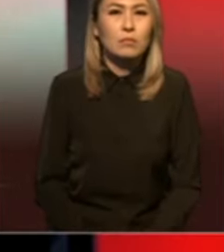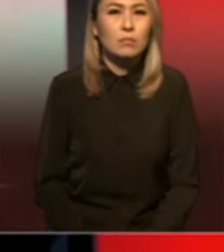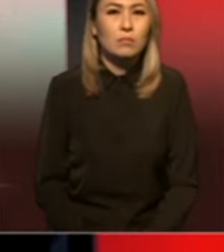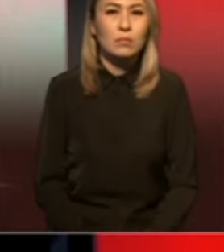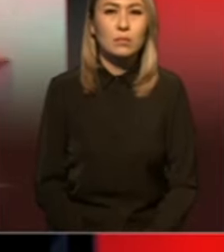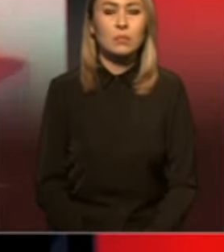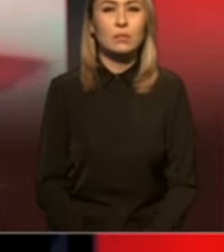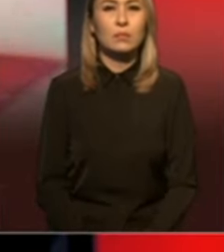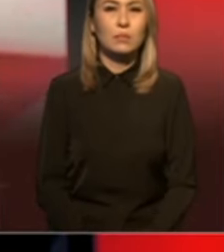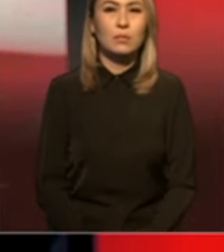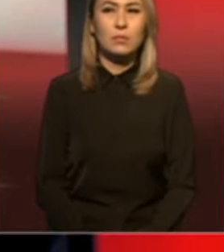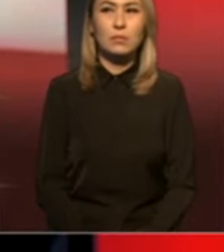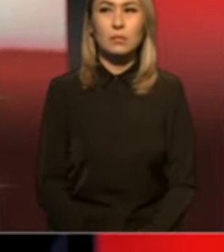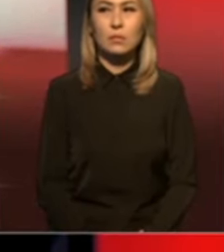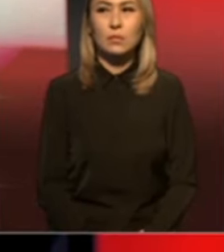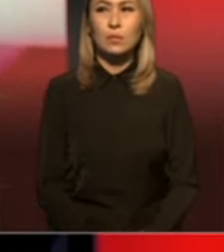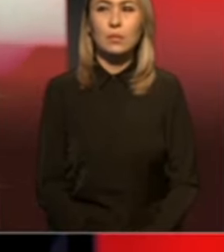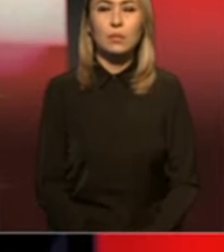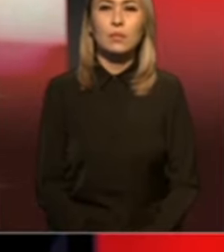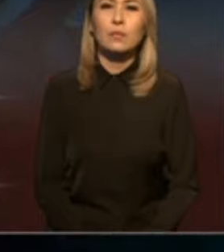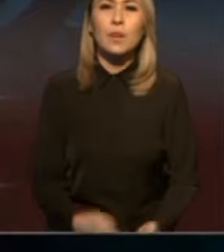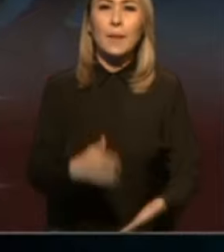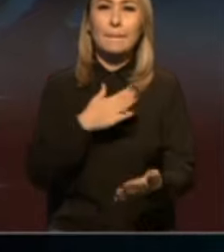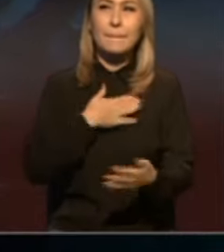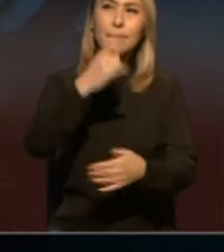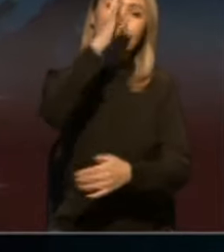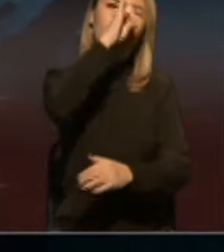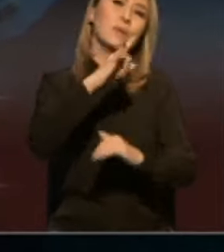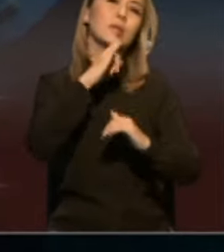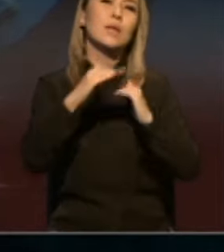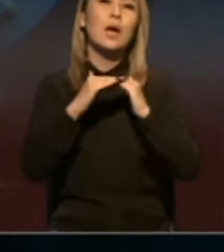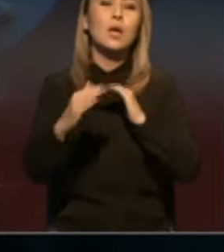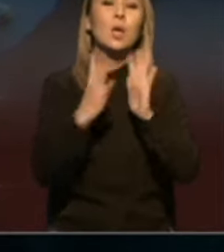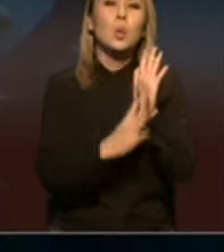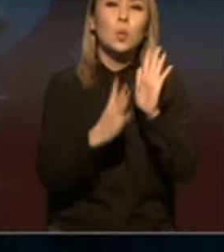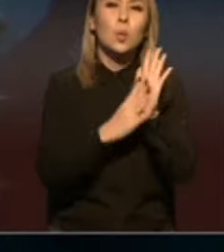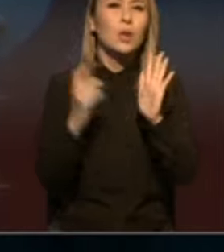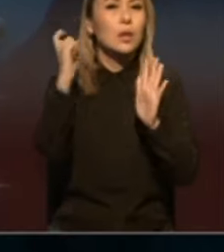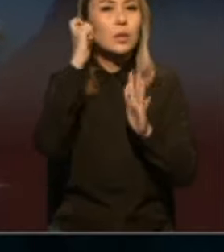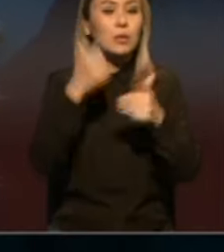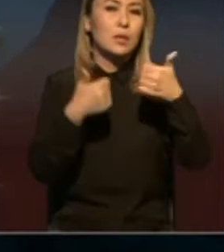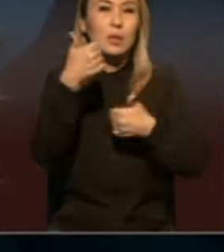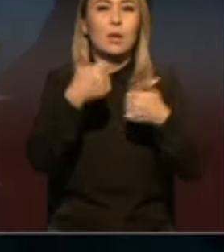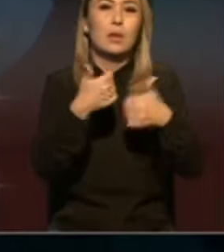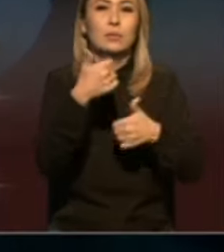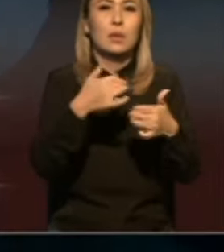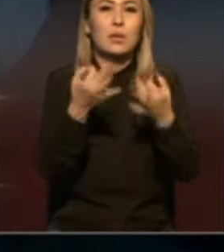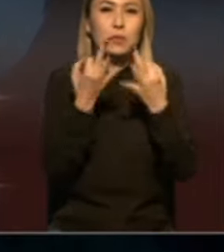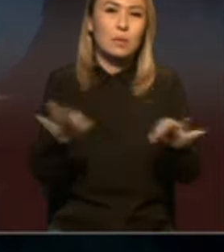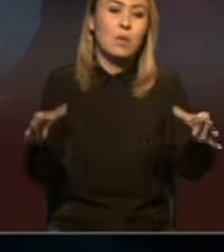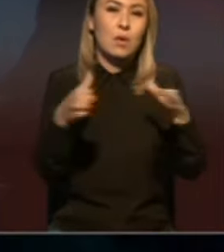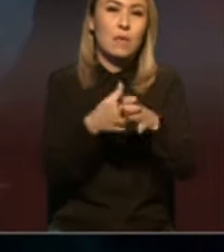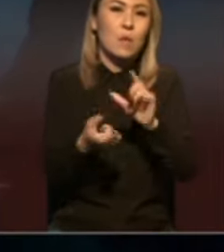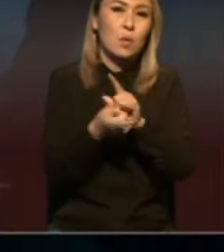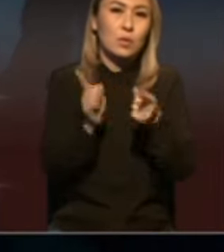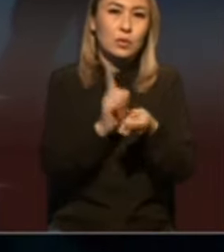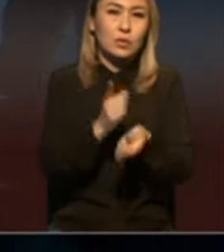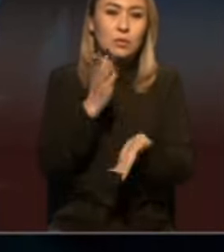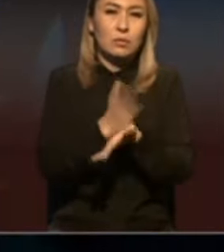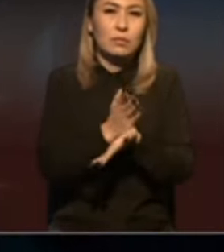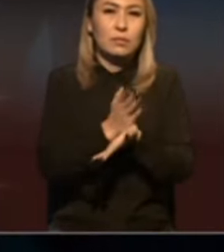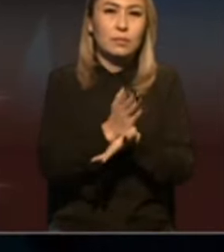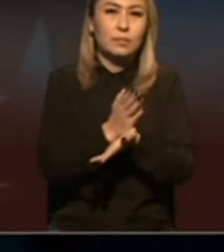Тағы мен қосып кетейін дегенім, жалпы бізде Қазақстанда 90-шы жылдармен салыстырған кезде демографиялық компонент өзгерді. Ол